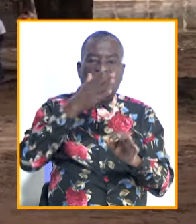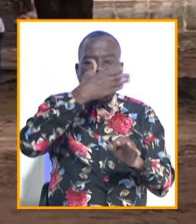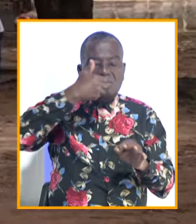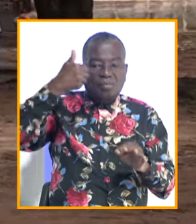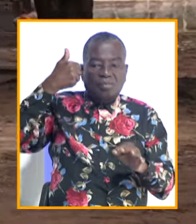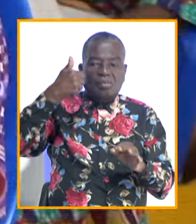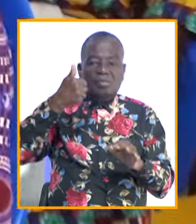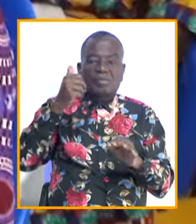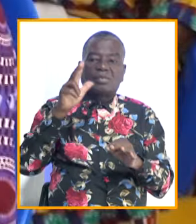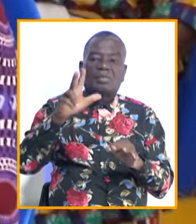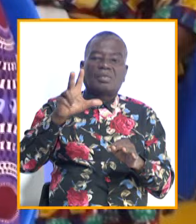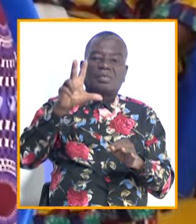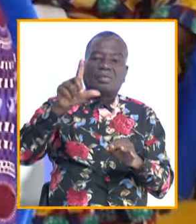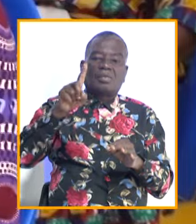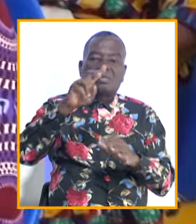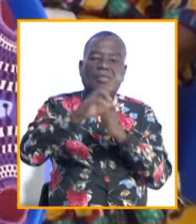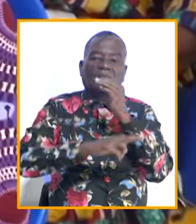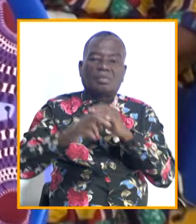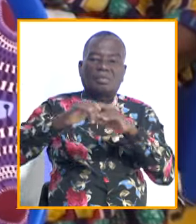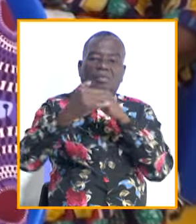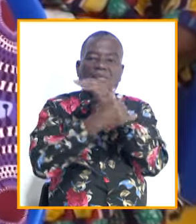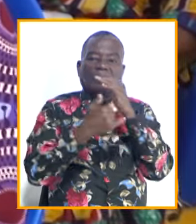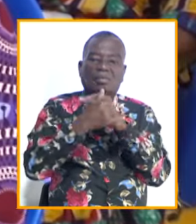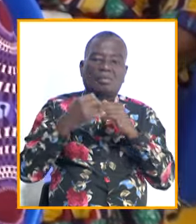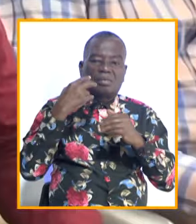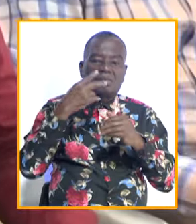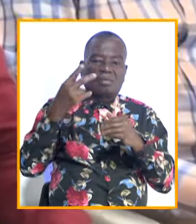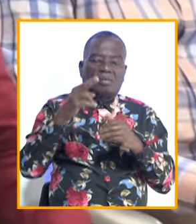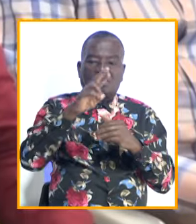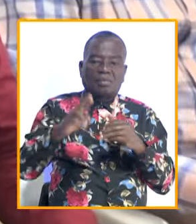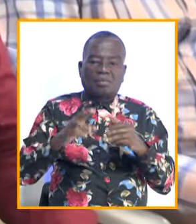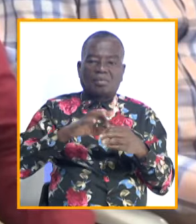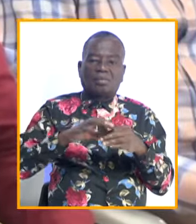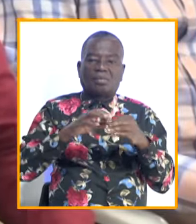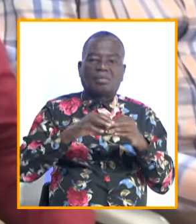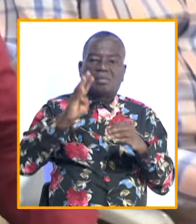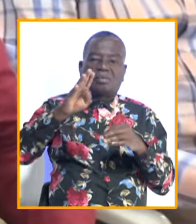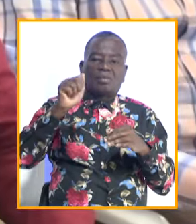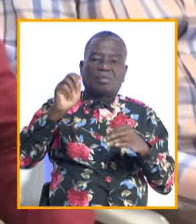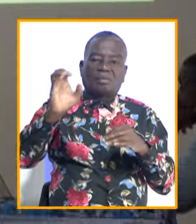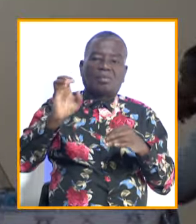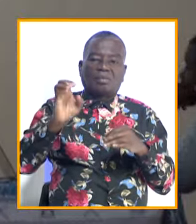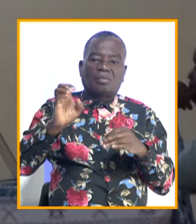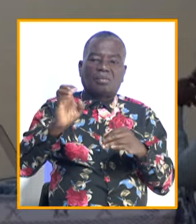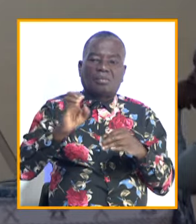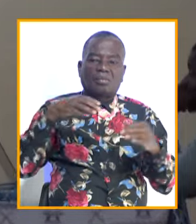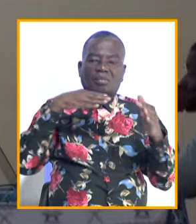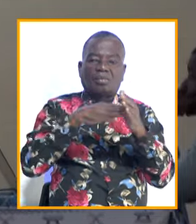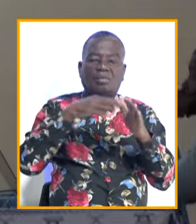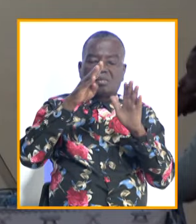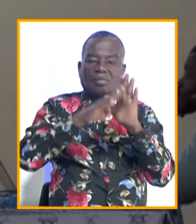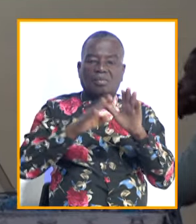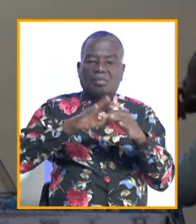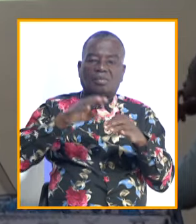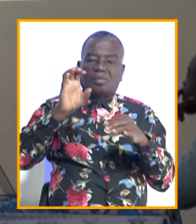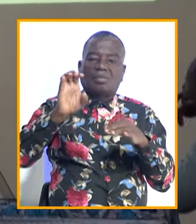meilleure des 31 régions du pays. Au vu des résultats du baccalauréat en permanente décroissance, contrairement à ceux du